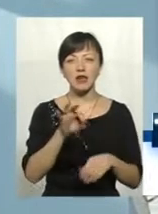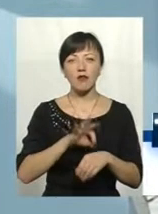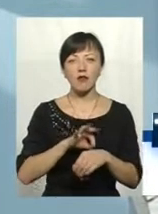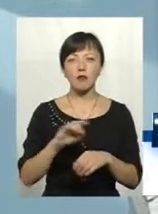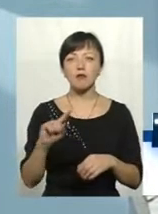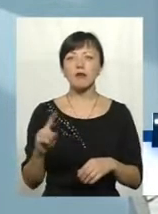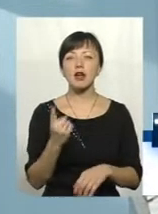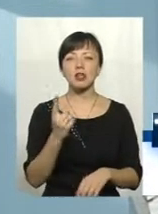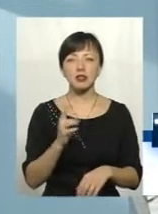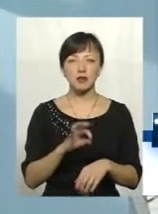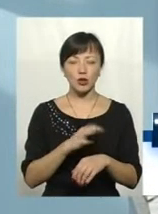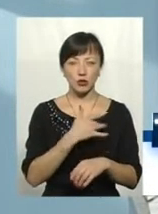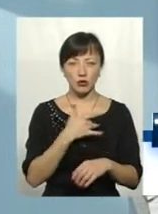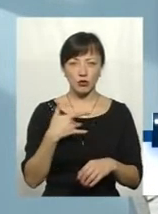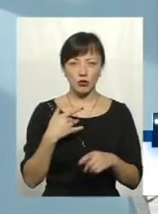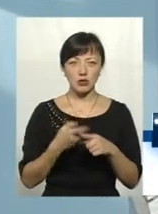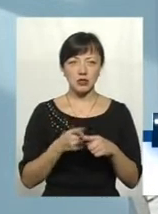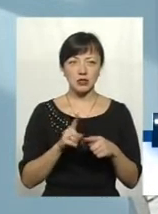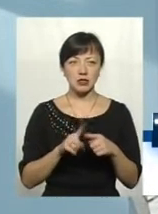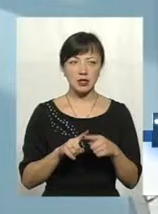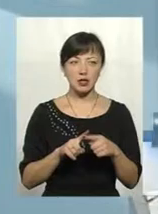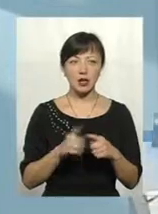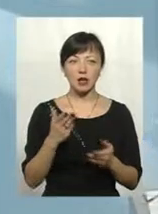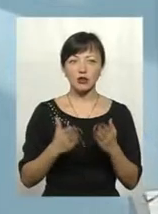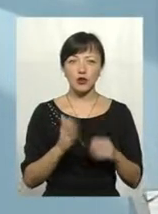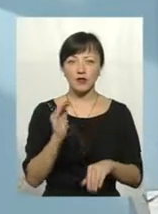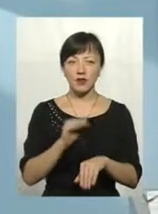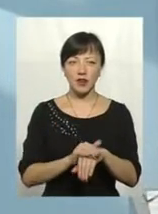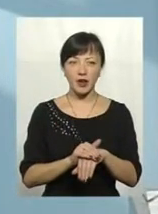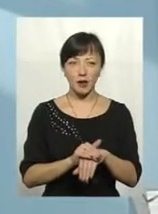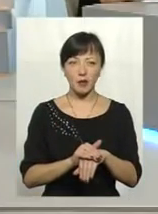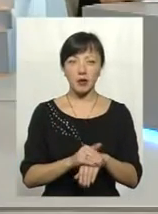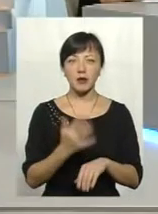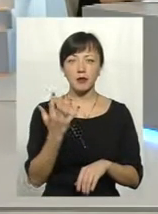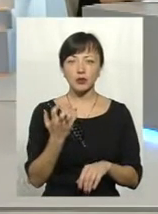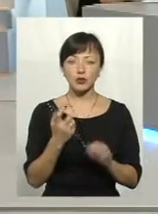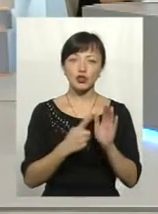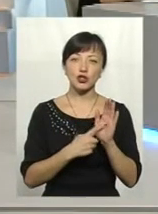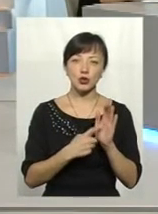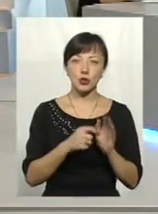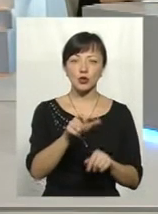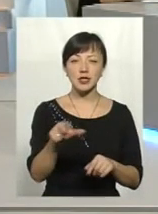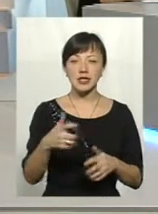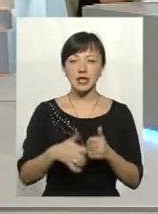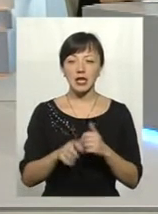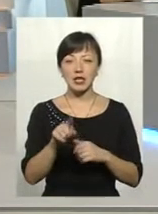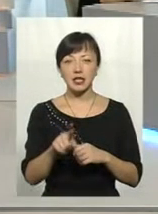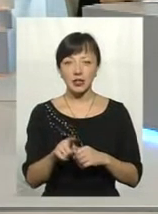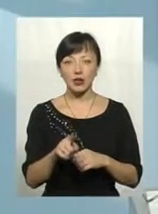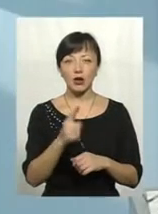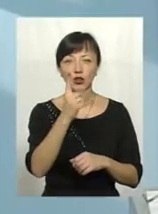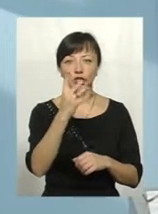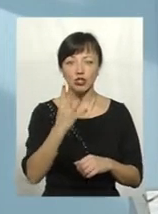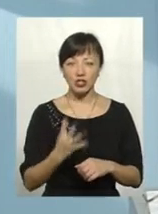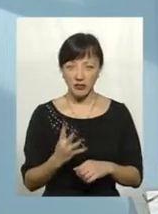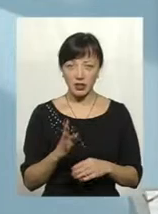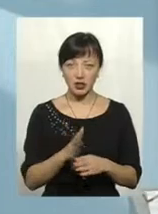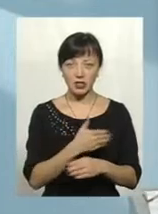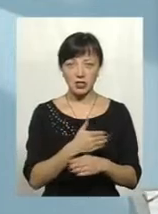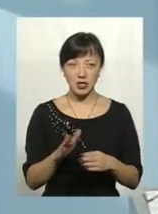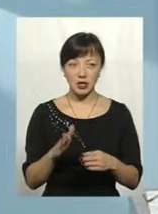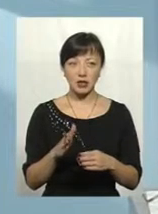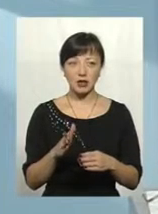вперше захворіли на туберкульоз. Це говорив Микола Іванович. Якщо ми виявляємо там 500-600 осіб, то серед них четверта частина. От я